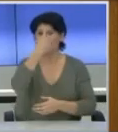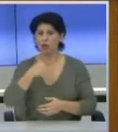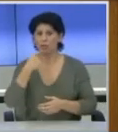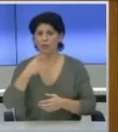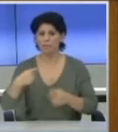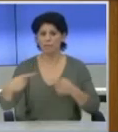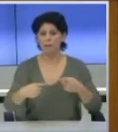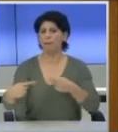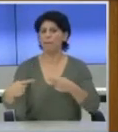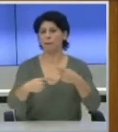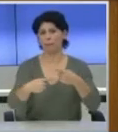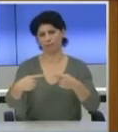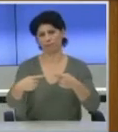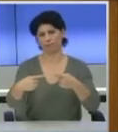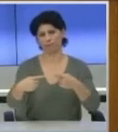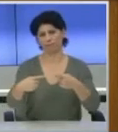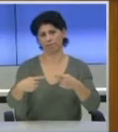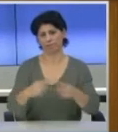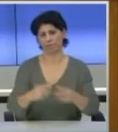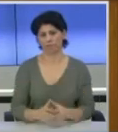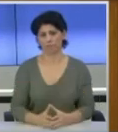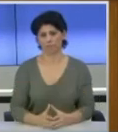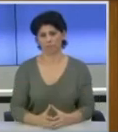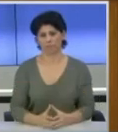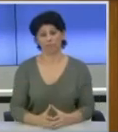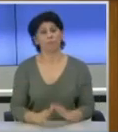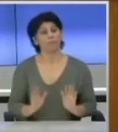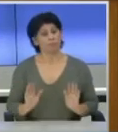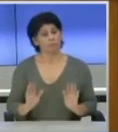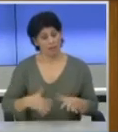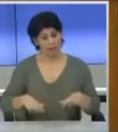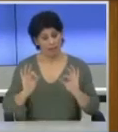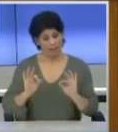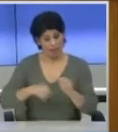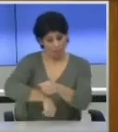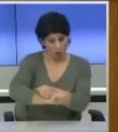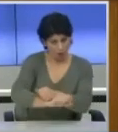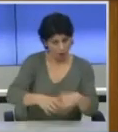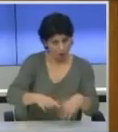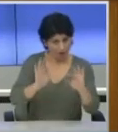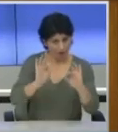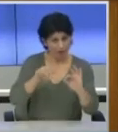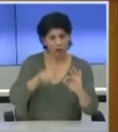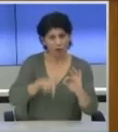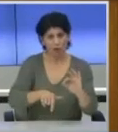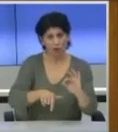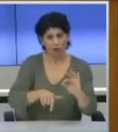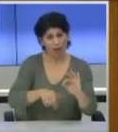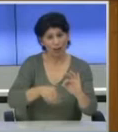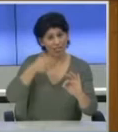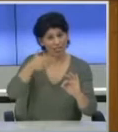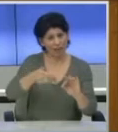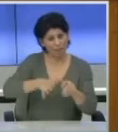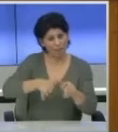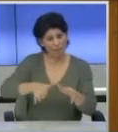προσωπική αντιπαλότητα, η οποία μάλιστα, αφού πρώτα μπήκε στα γήπεδα, τώρα απειλεί να απλωθεί